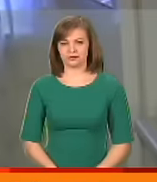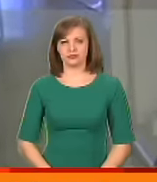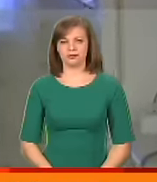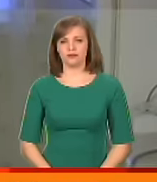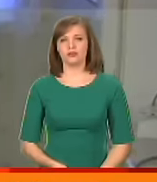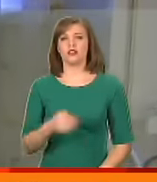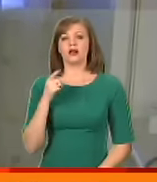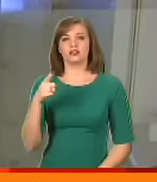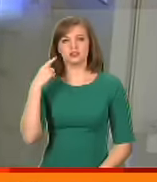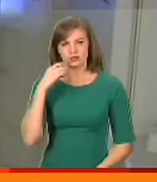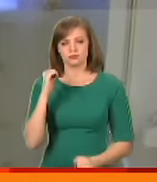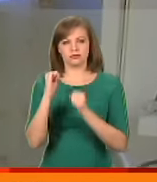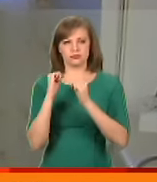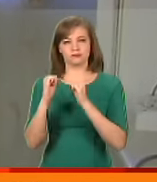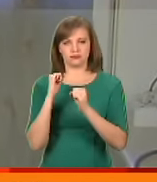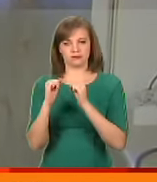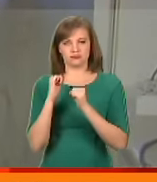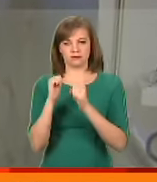Вона